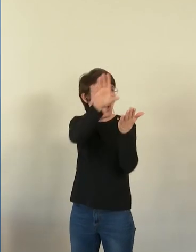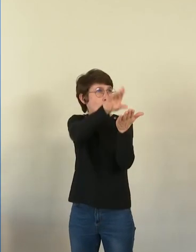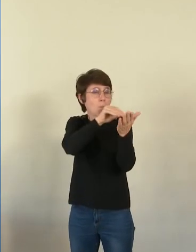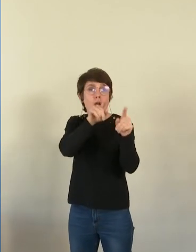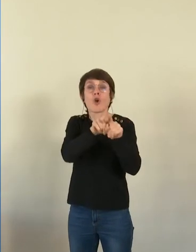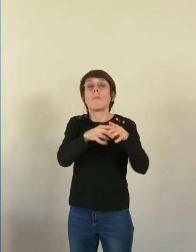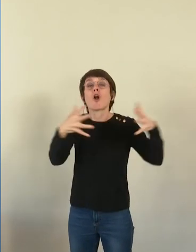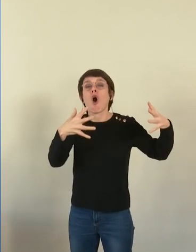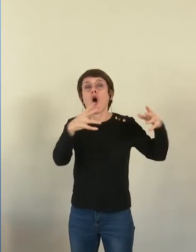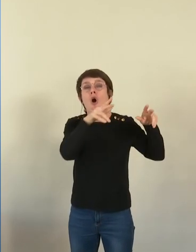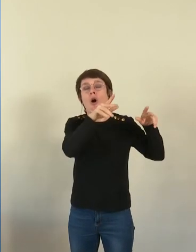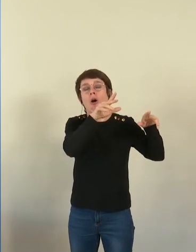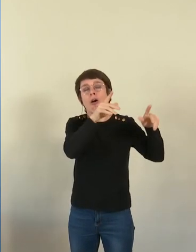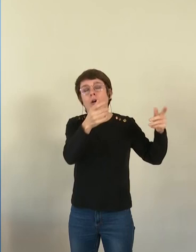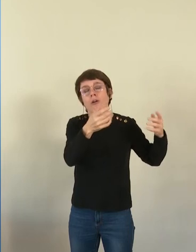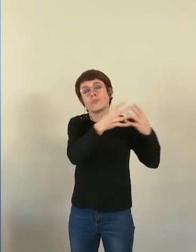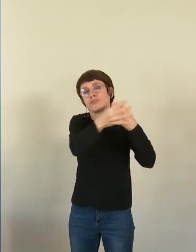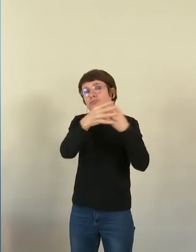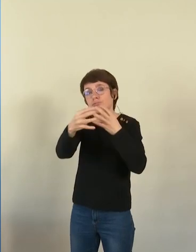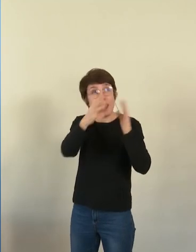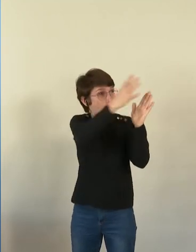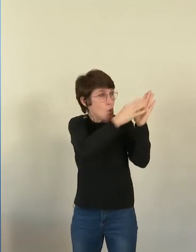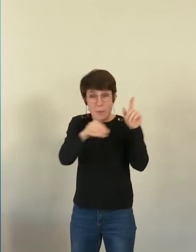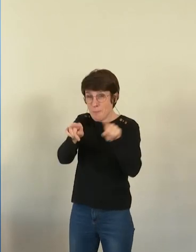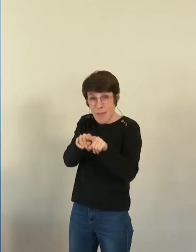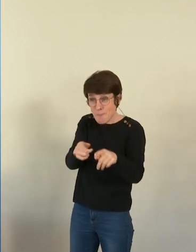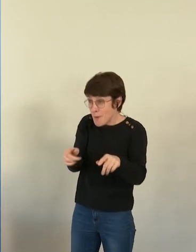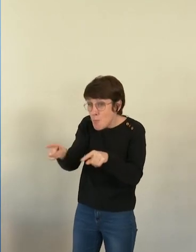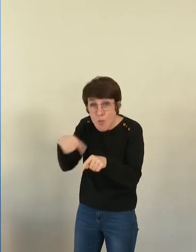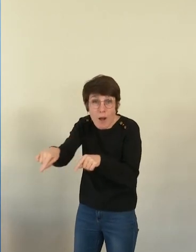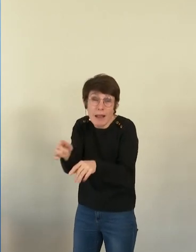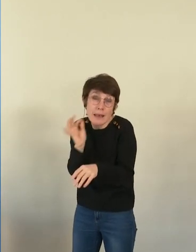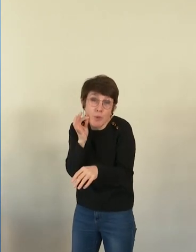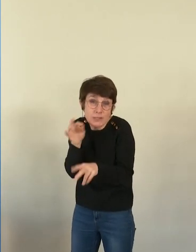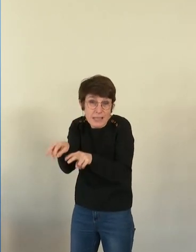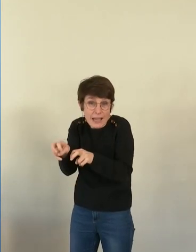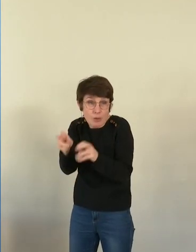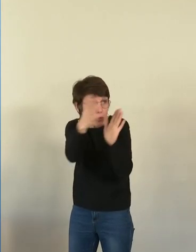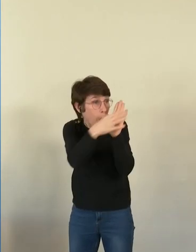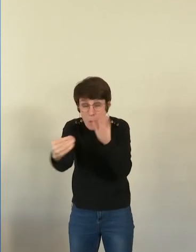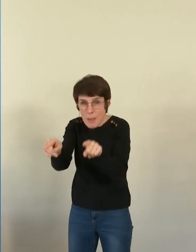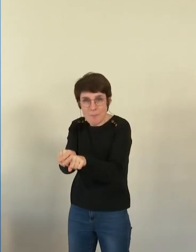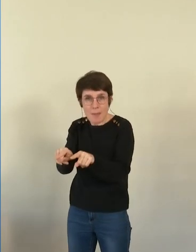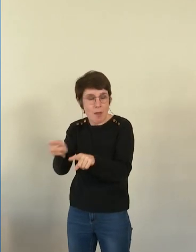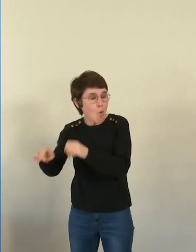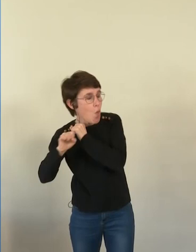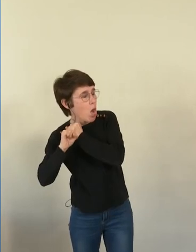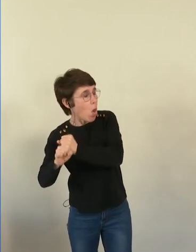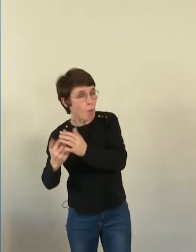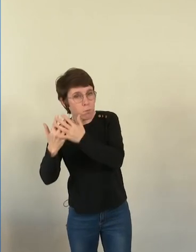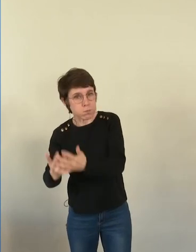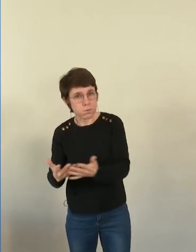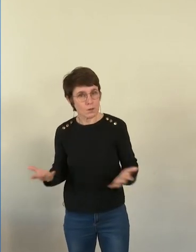élevages et qui atteignait tous les petits éleveurs et qui les qui les a contraints à des difficultés